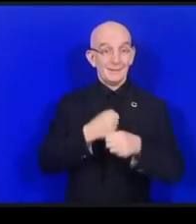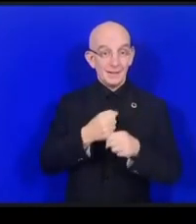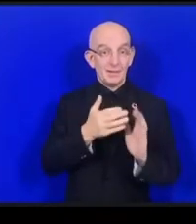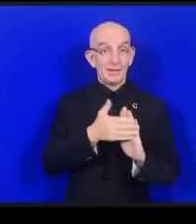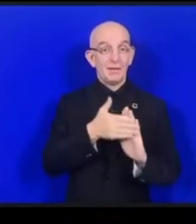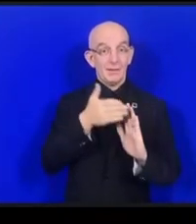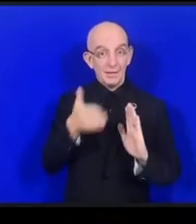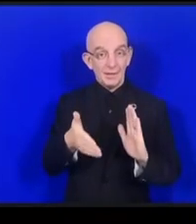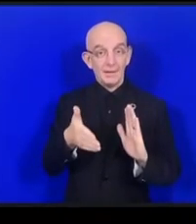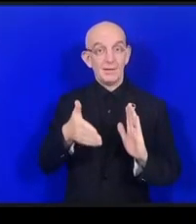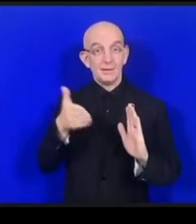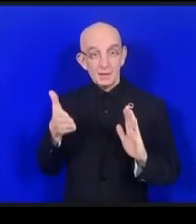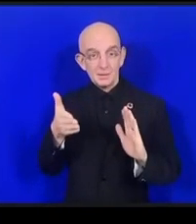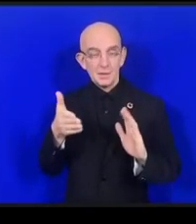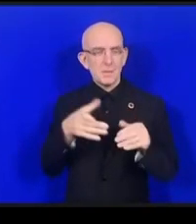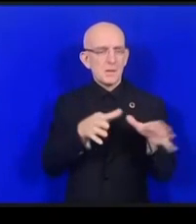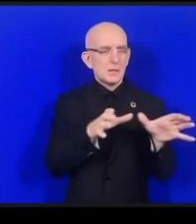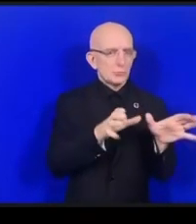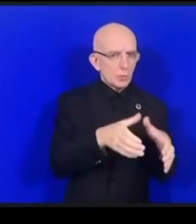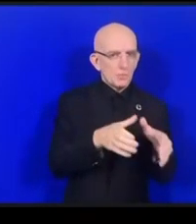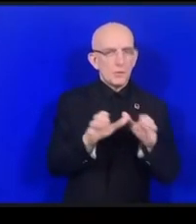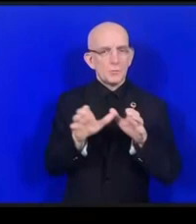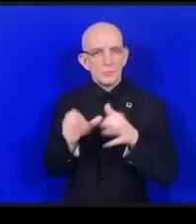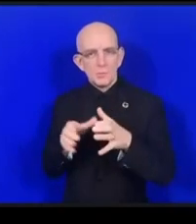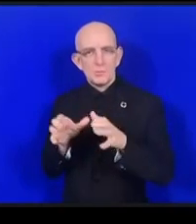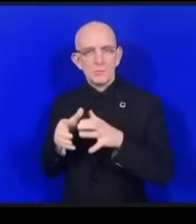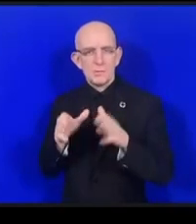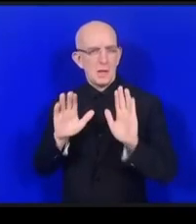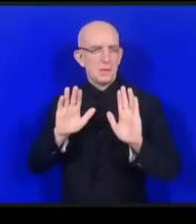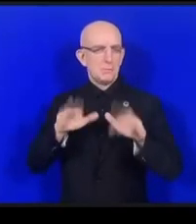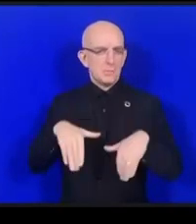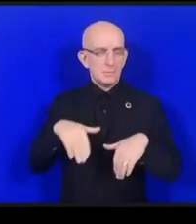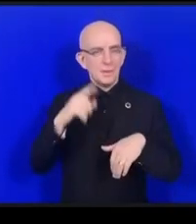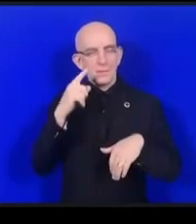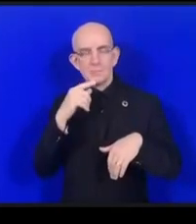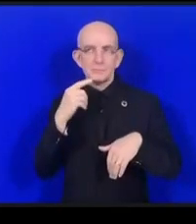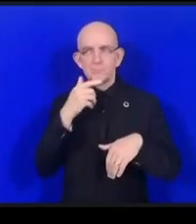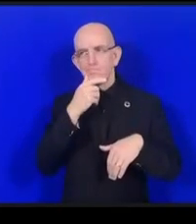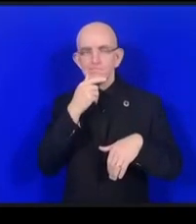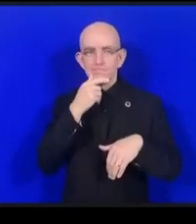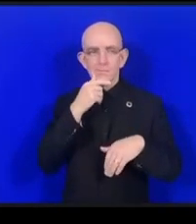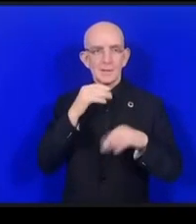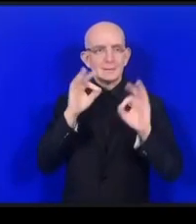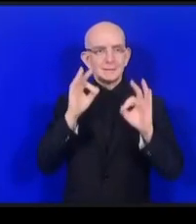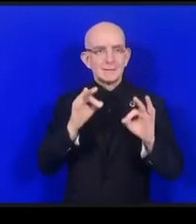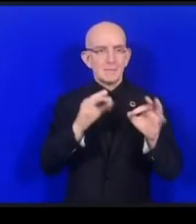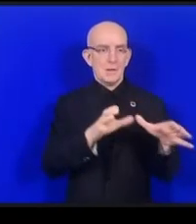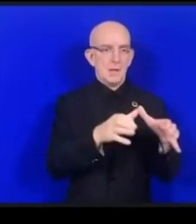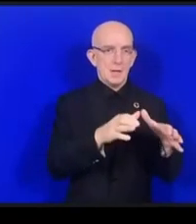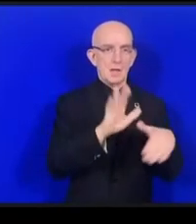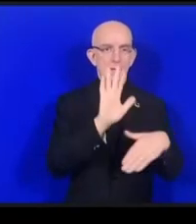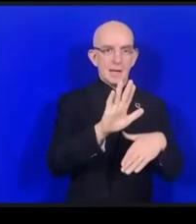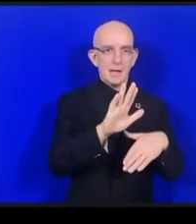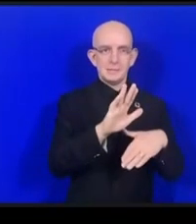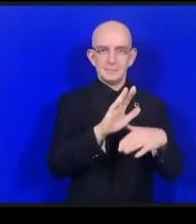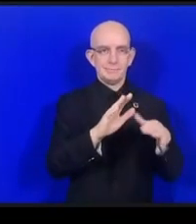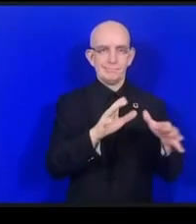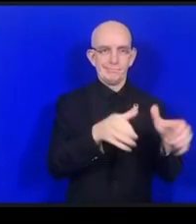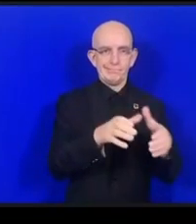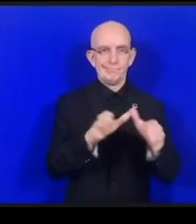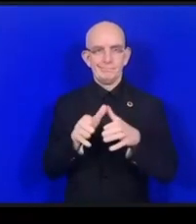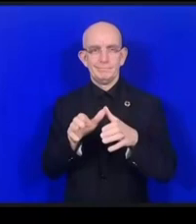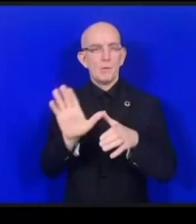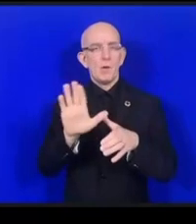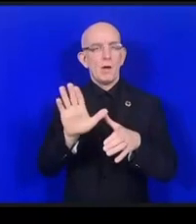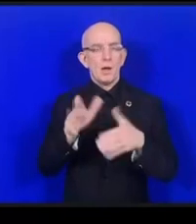группой потому что Рабочая группа - это более оформленная структура мы называем это динамичной коалицией то есть начиная с